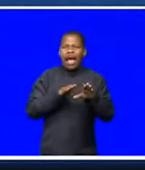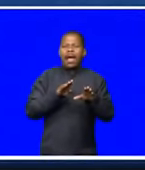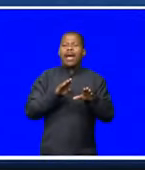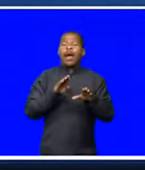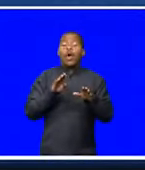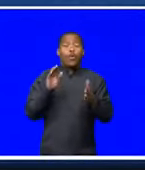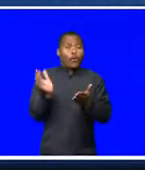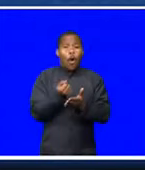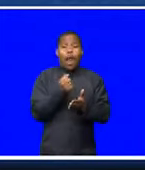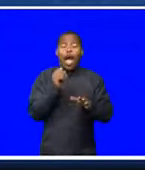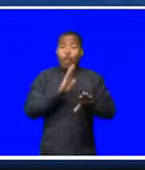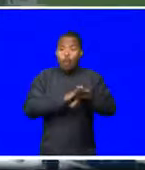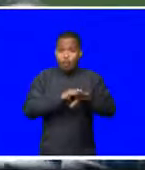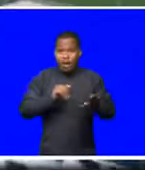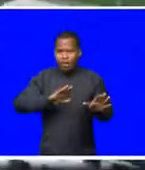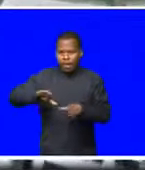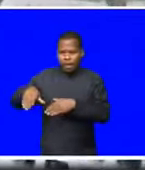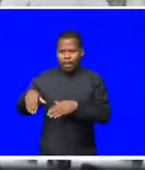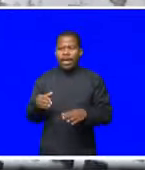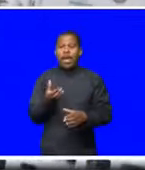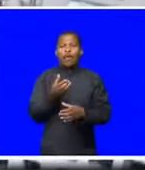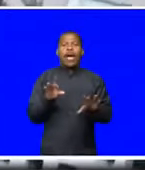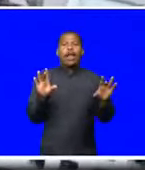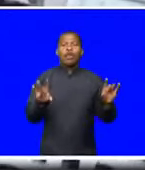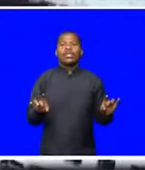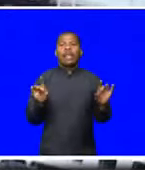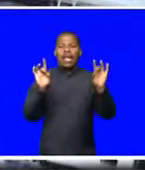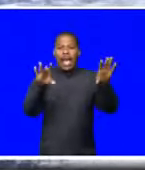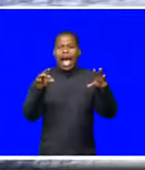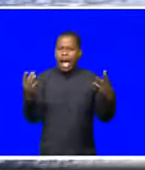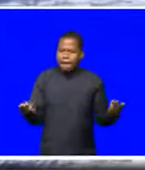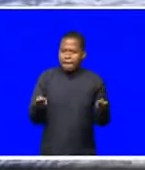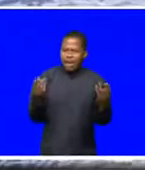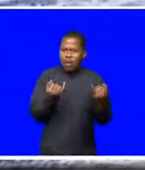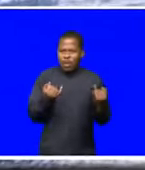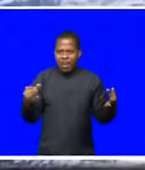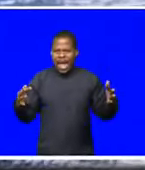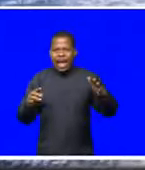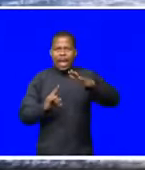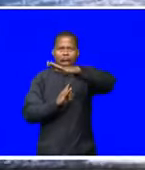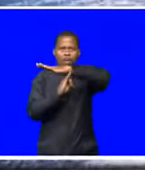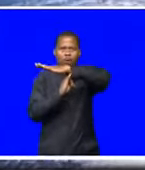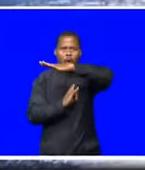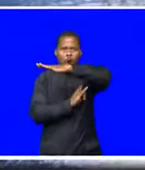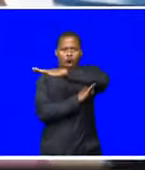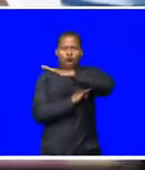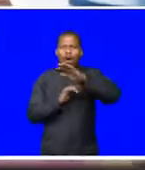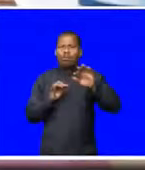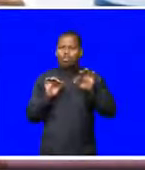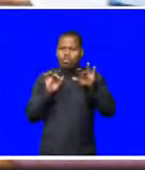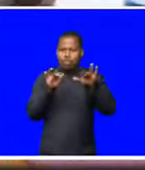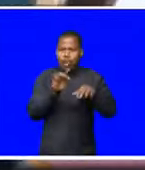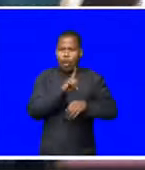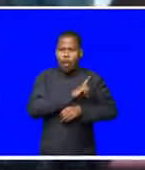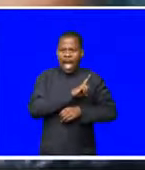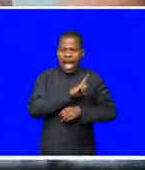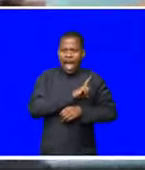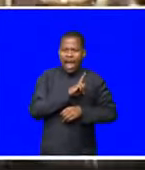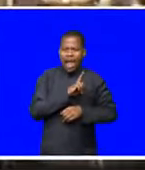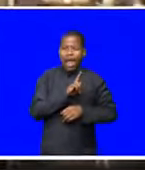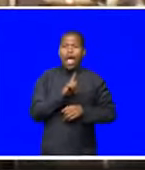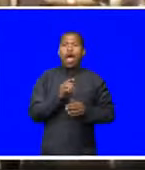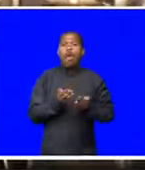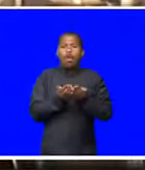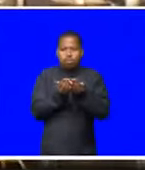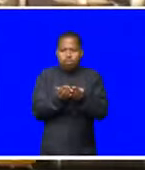evenle Australia, sicumbise bantfu besibuthene eceleni kwelibhuloho lelikhulu eSydney Harbour Bridge kute ubona kufika kwemkhumbi